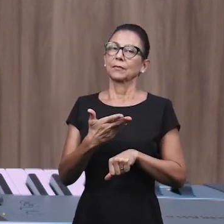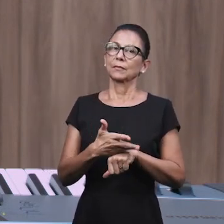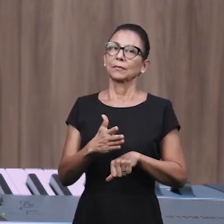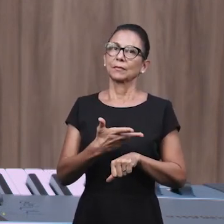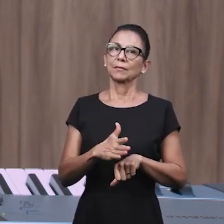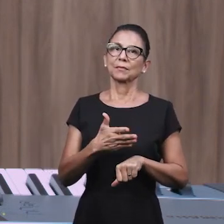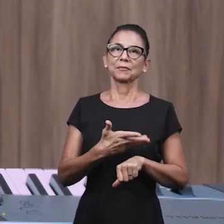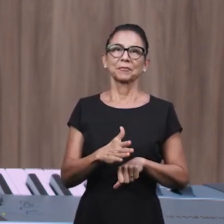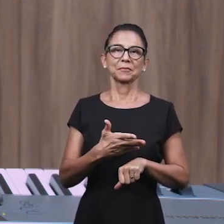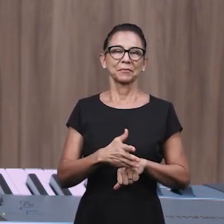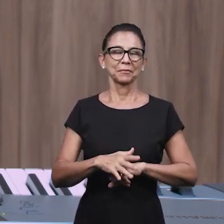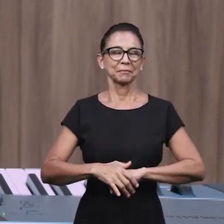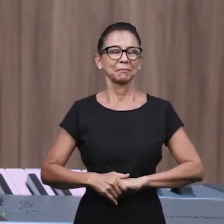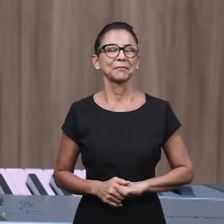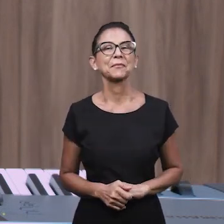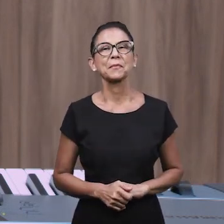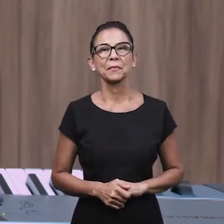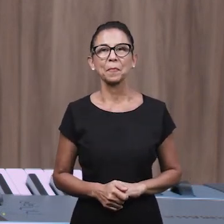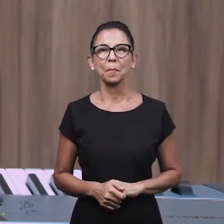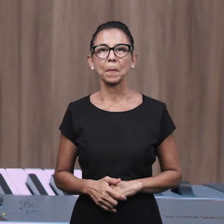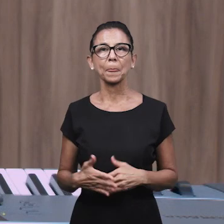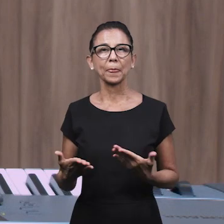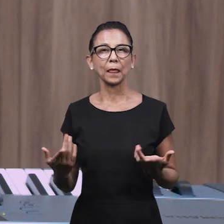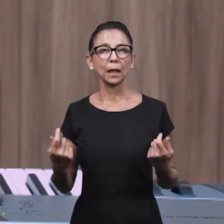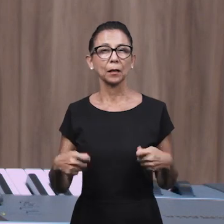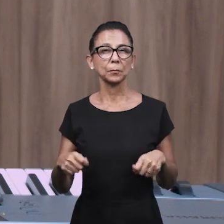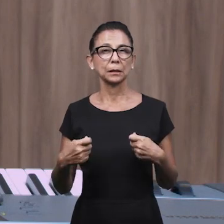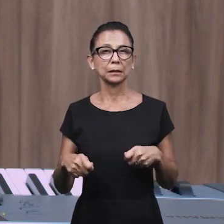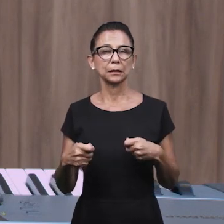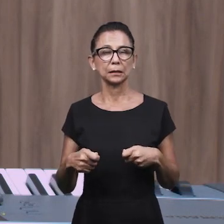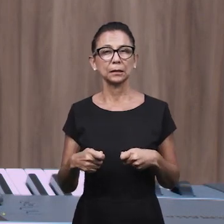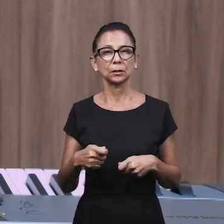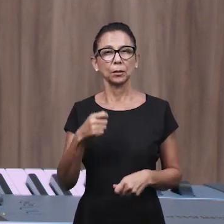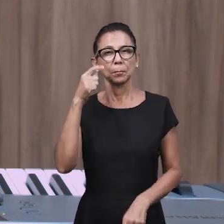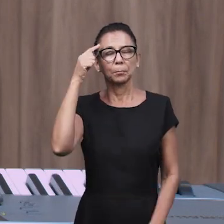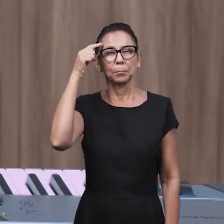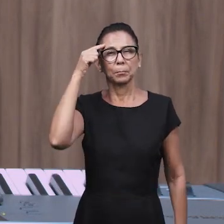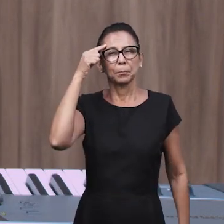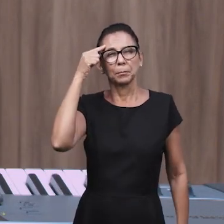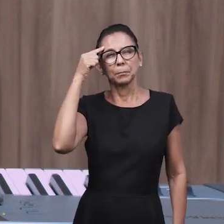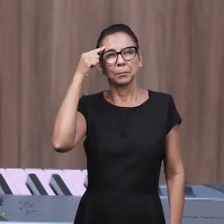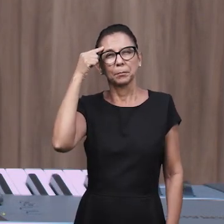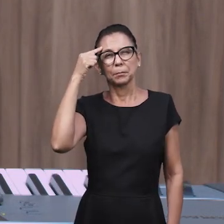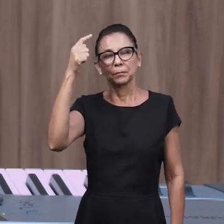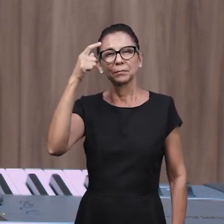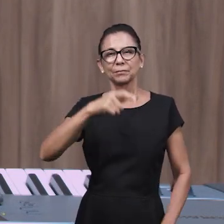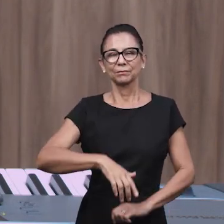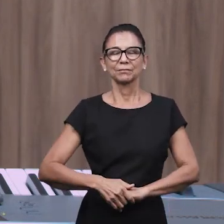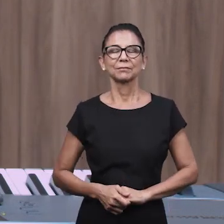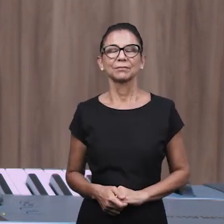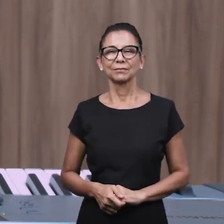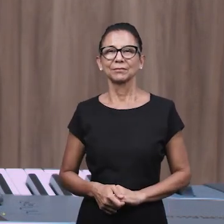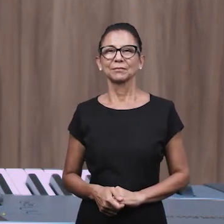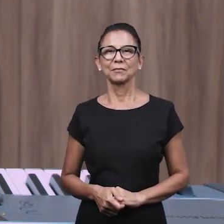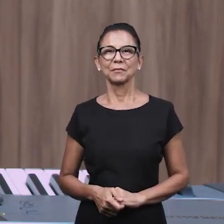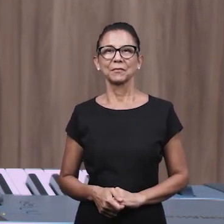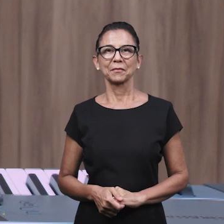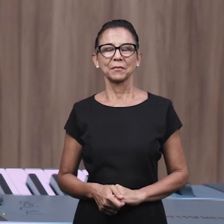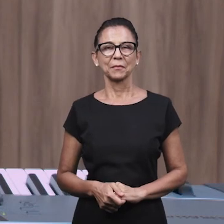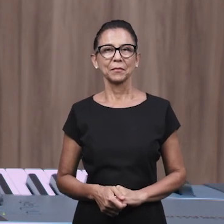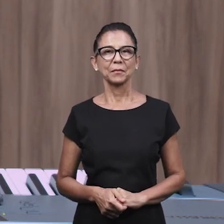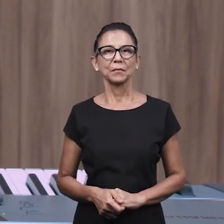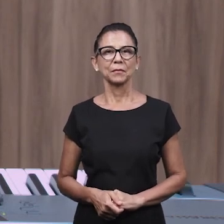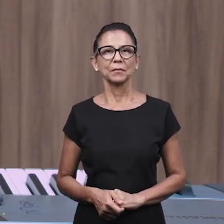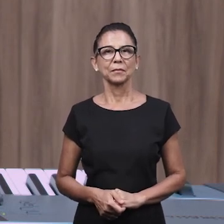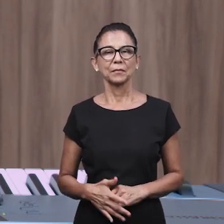pas. Donc, toujours, vous allez avoir un travail ou avec la main gauche ou avec la main droite. Et cela demande beaucoup de concentration. Maintenant,